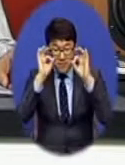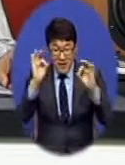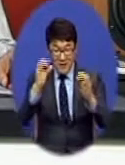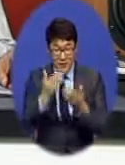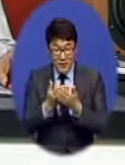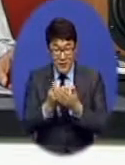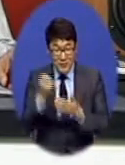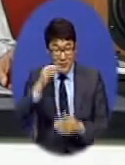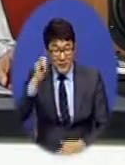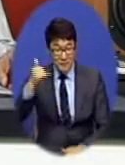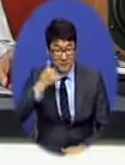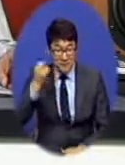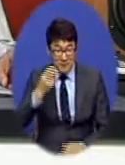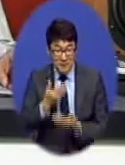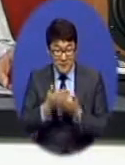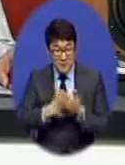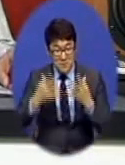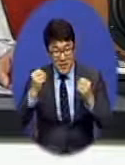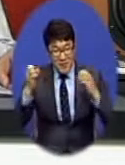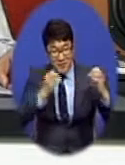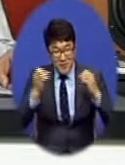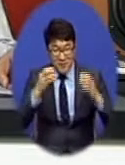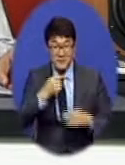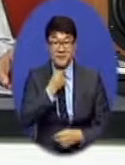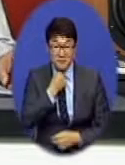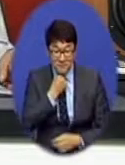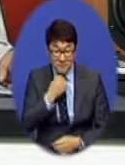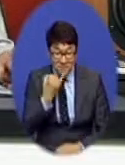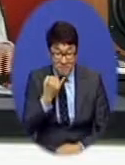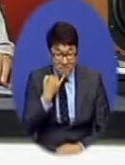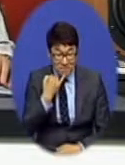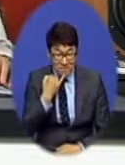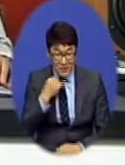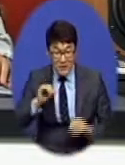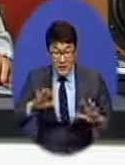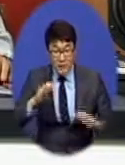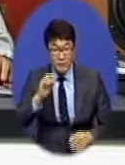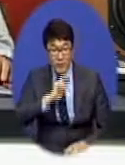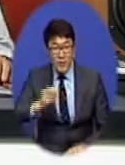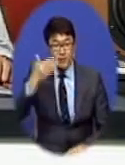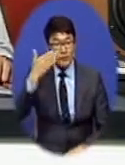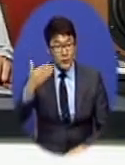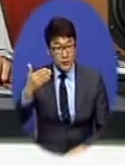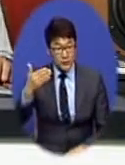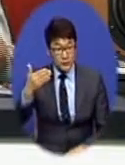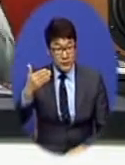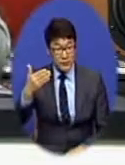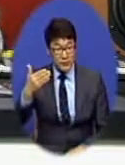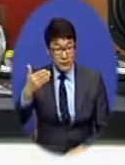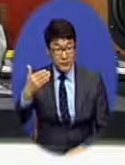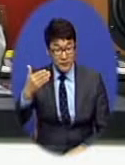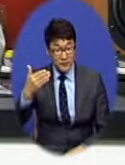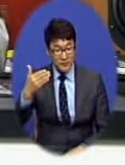또 자주 이렇게 참여해 주세요. 저희랑 많은 대화도 나누고 그래요. 네. 자, 참가번호 9번이죠? 네, 이번 참가번호는